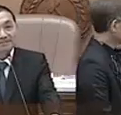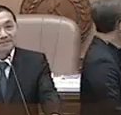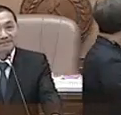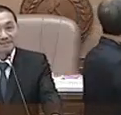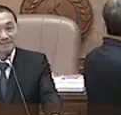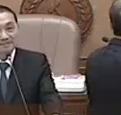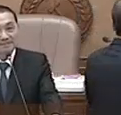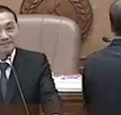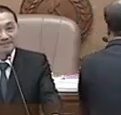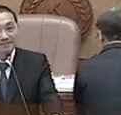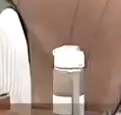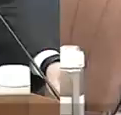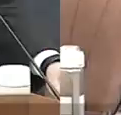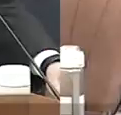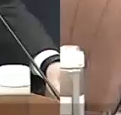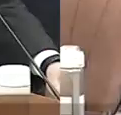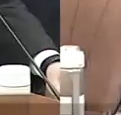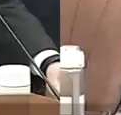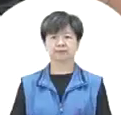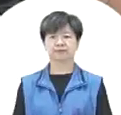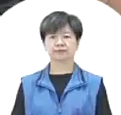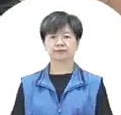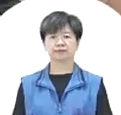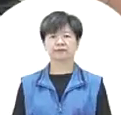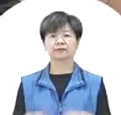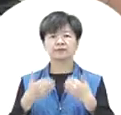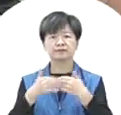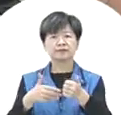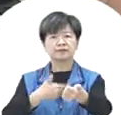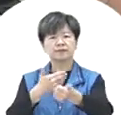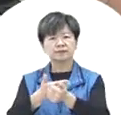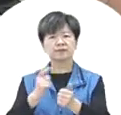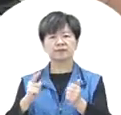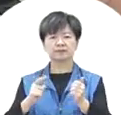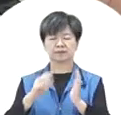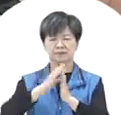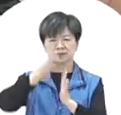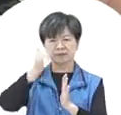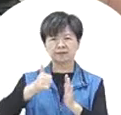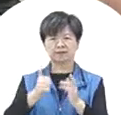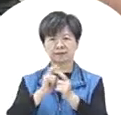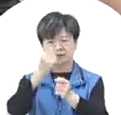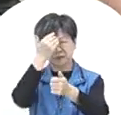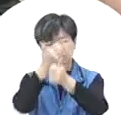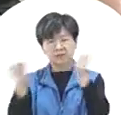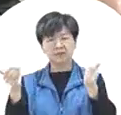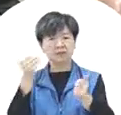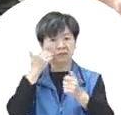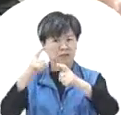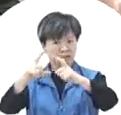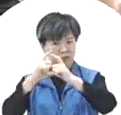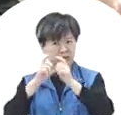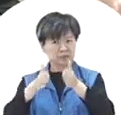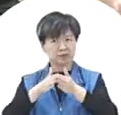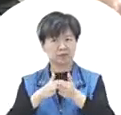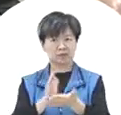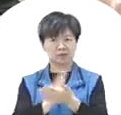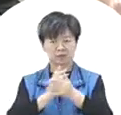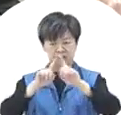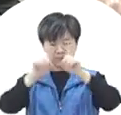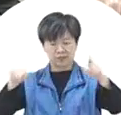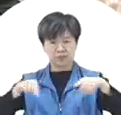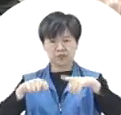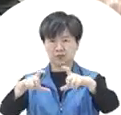殿堂，请不要让局处首长来恶意扰乱议事。那局处首长呢，真的想要回的话，那书面咨询、书面回复